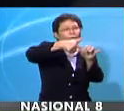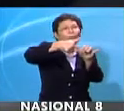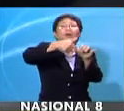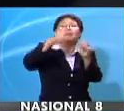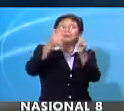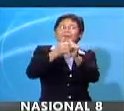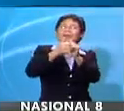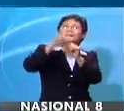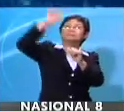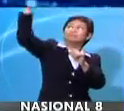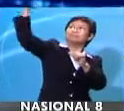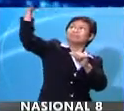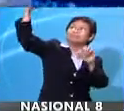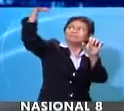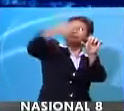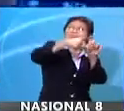solar?